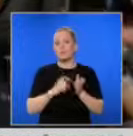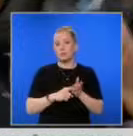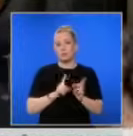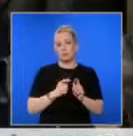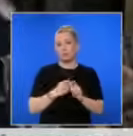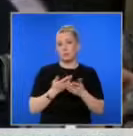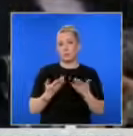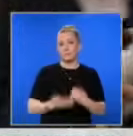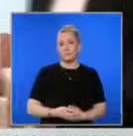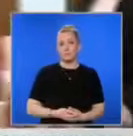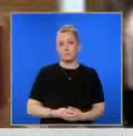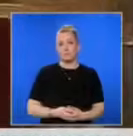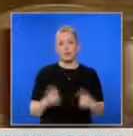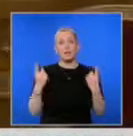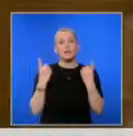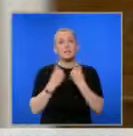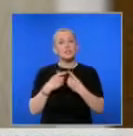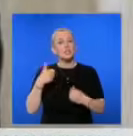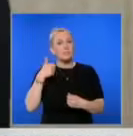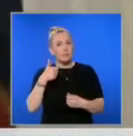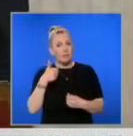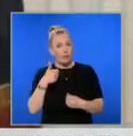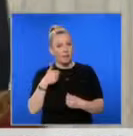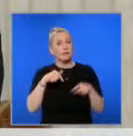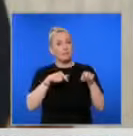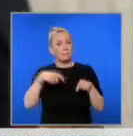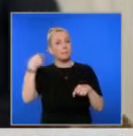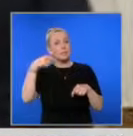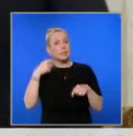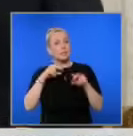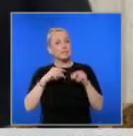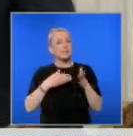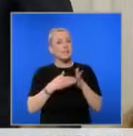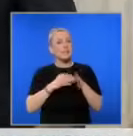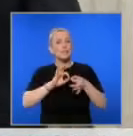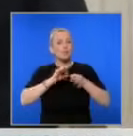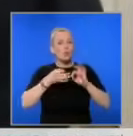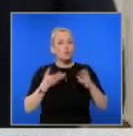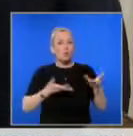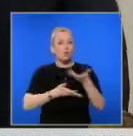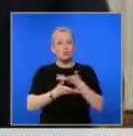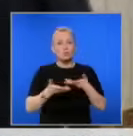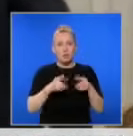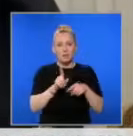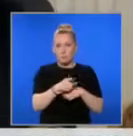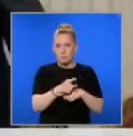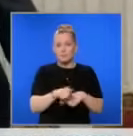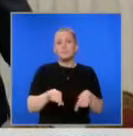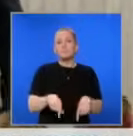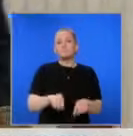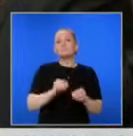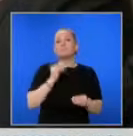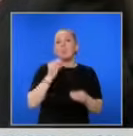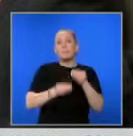направя. На срещата с БСП президентът отбеляза, че заради сложните политически отношения в управлението, реалните проблеми на